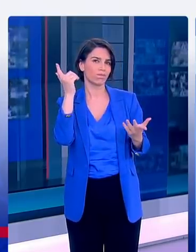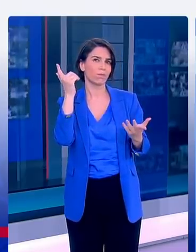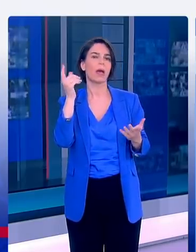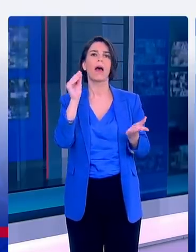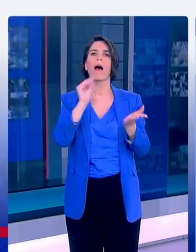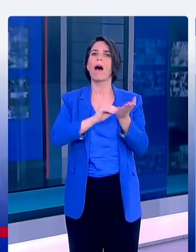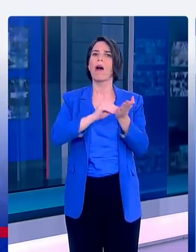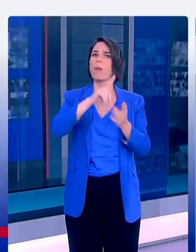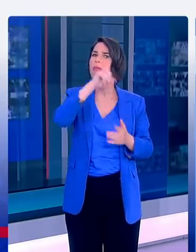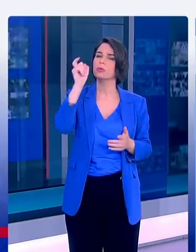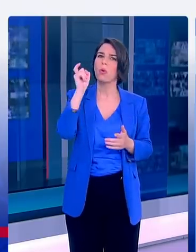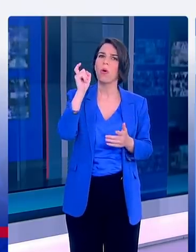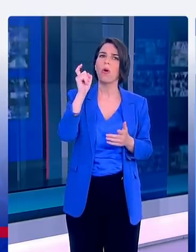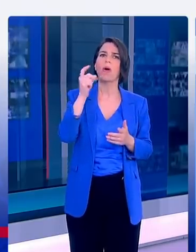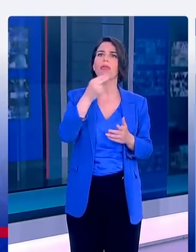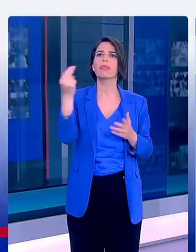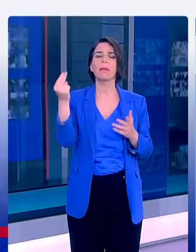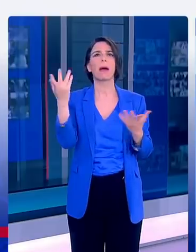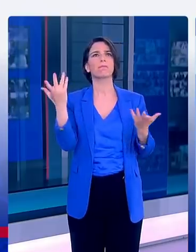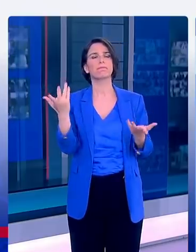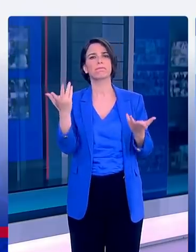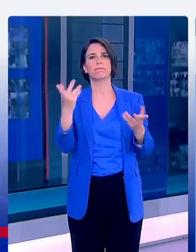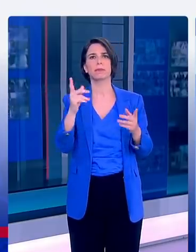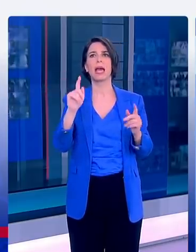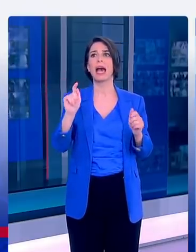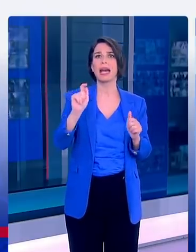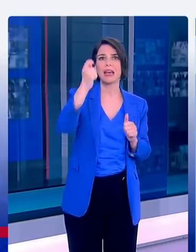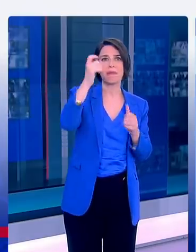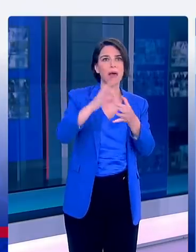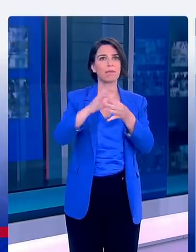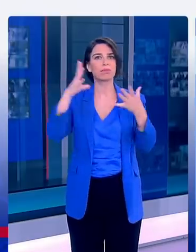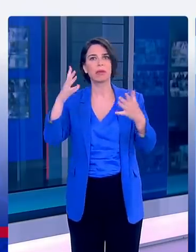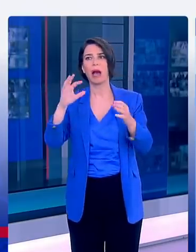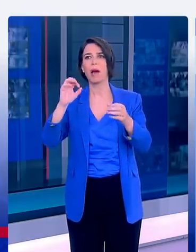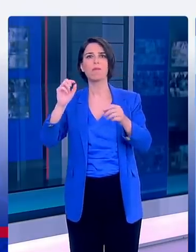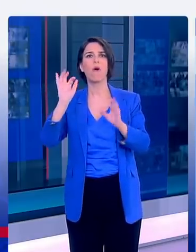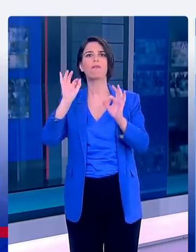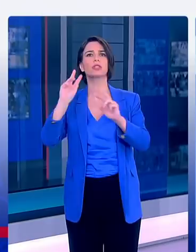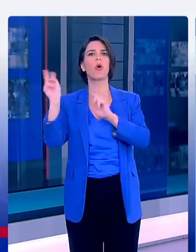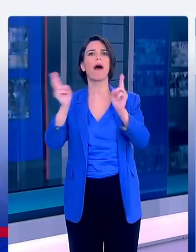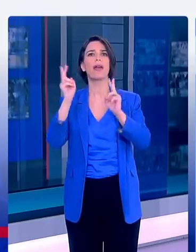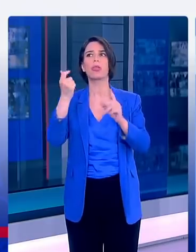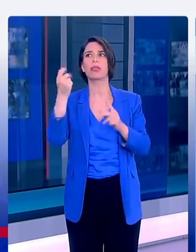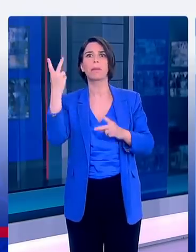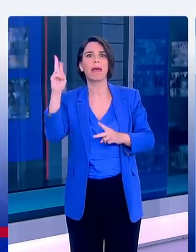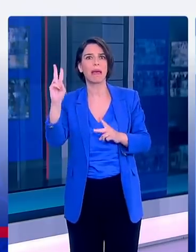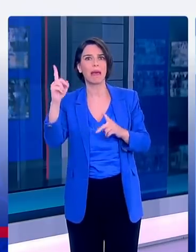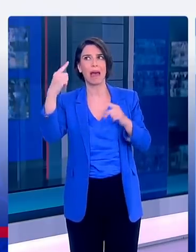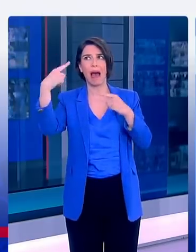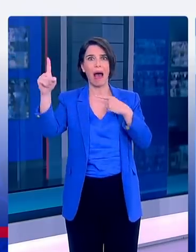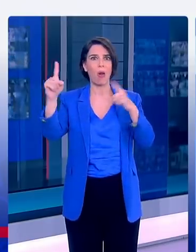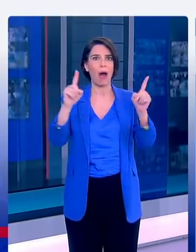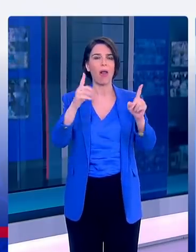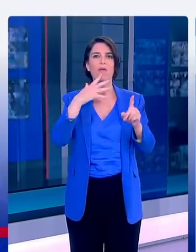το ζήτημα της αποσύνδεσης της αγοράς ηλεκτρικής ενέργειας από τις τιμές του φυσικού αερίου, οι οποίες αυτή τη στιγμή είναι